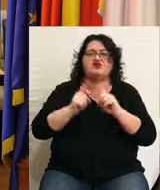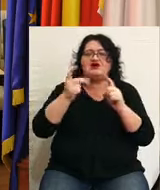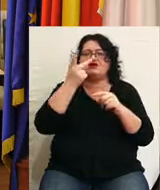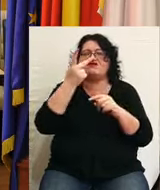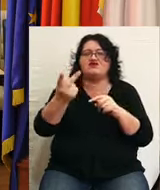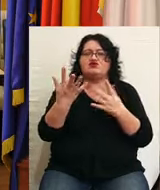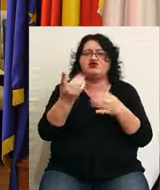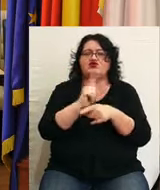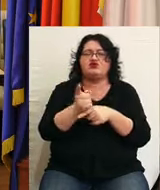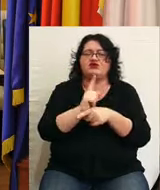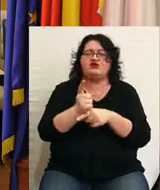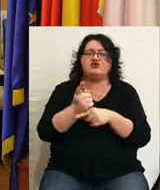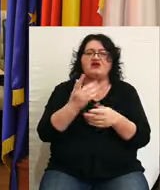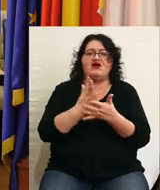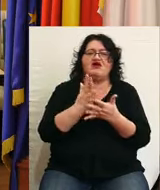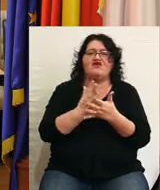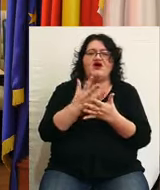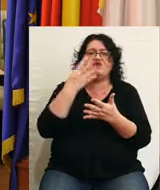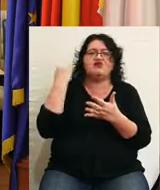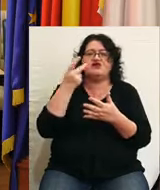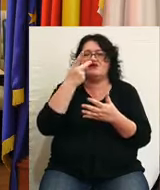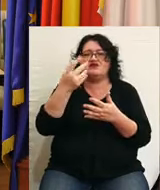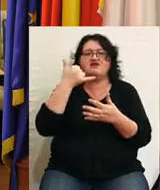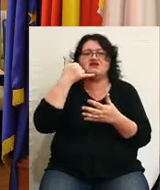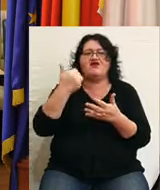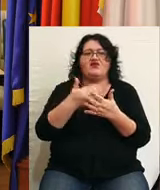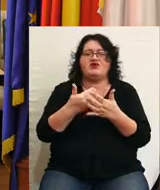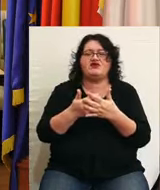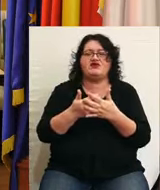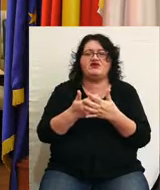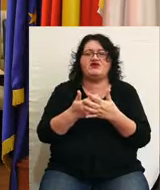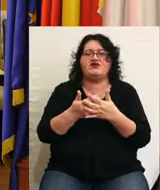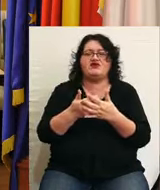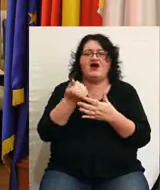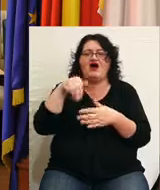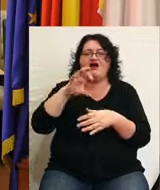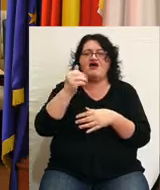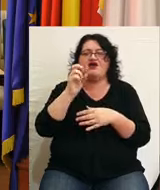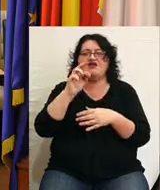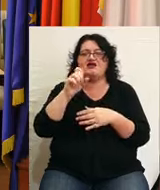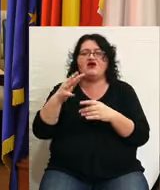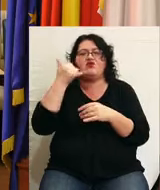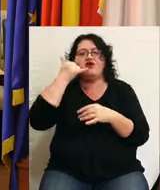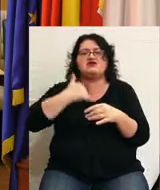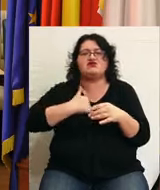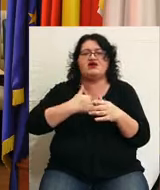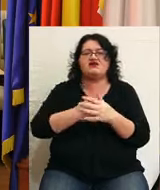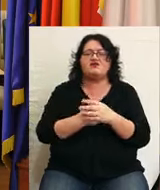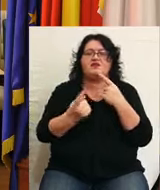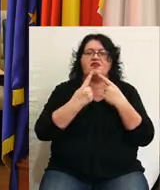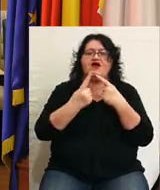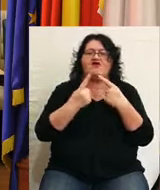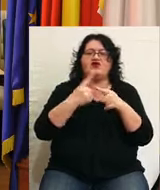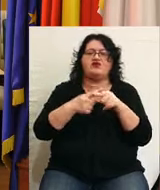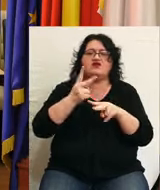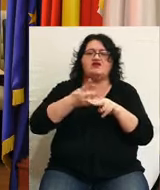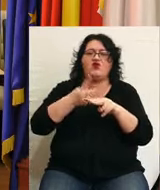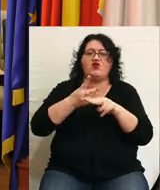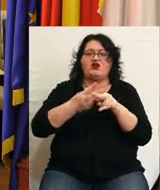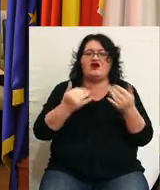acum 5 minute m-am uitat la telefon, pentru că tocmai Anca Dragu, președintele Senatului, m-a sunat. Am vorbit cu ea de două ori